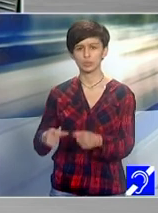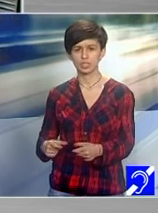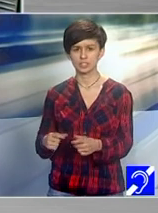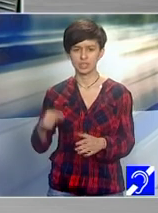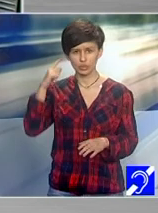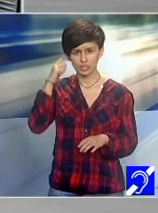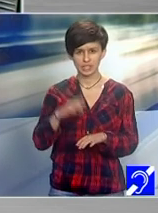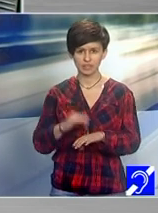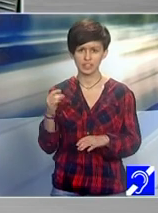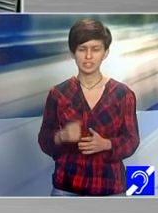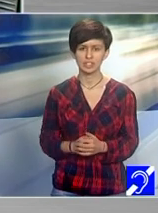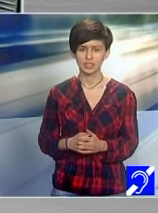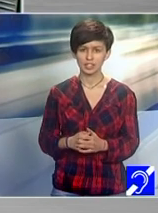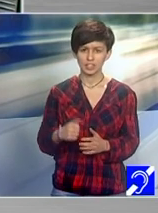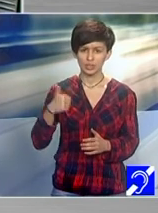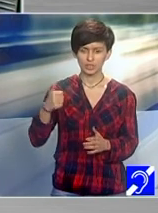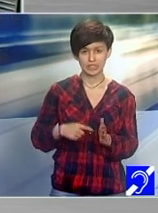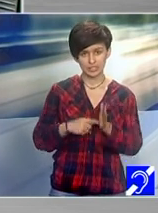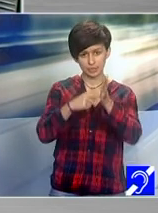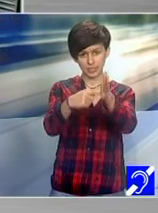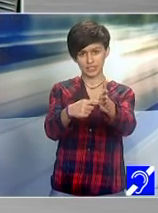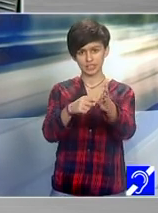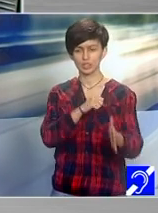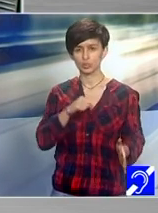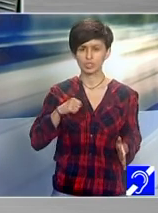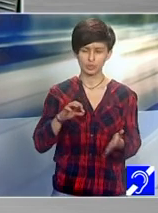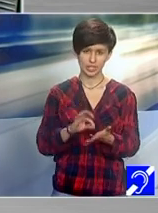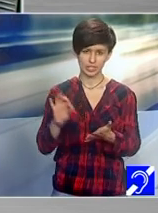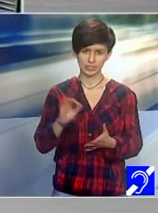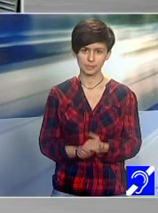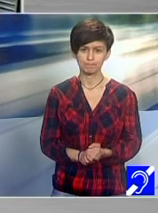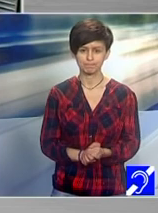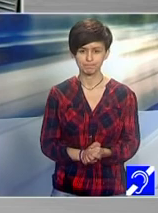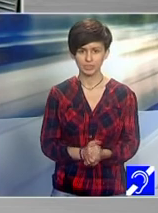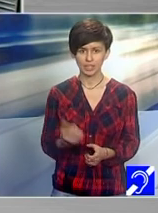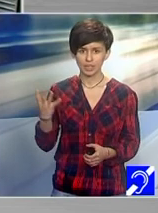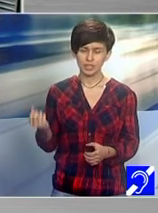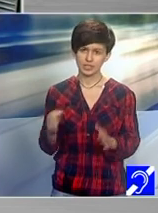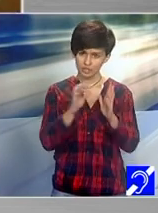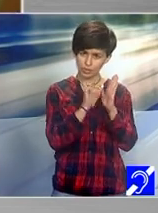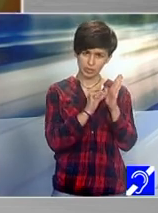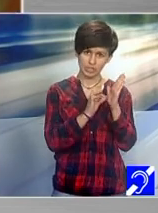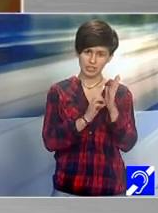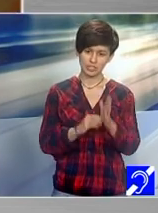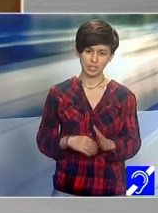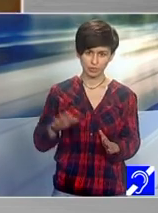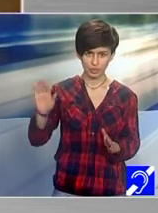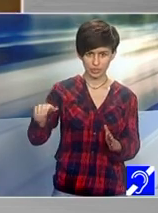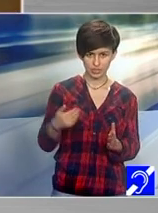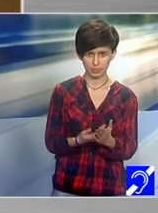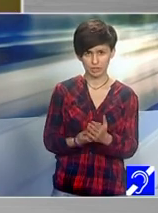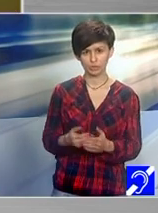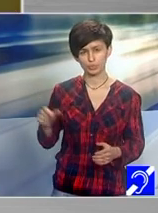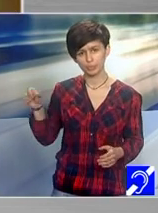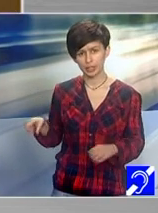o invenție se prezintă o singură dată. Ce condiții au fost pentru participanți? Pentru participanți, condiția a fost